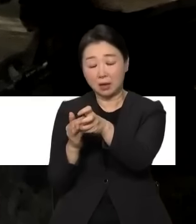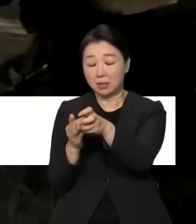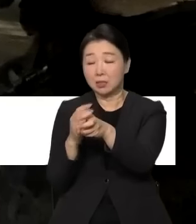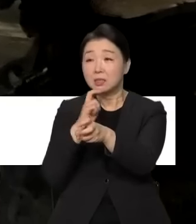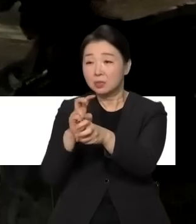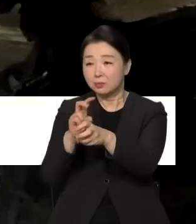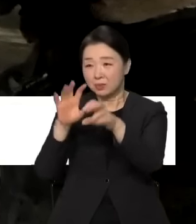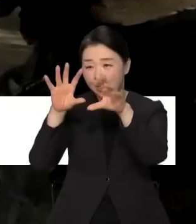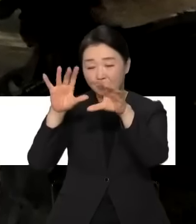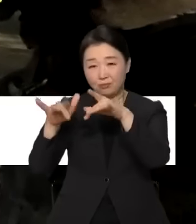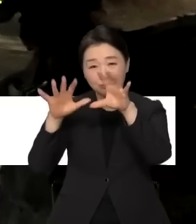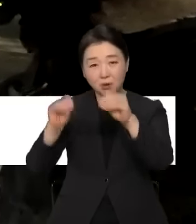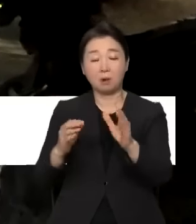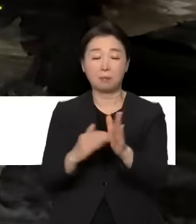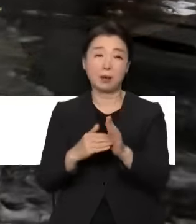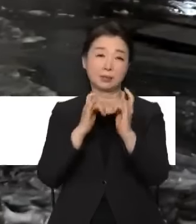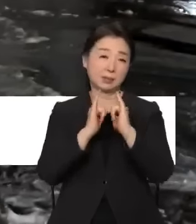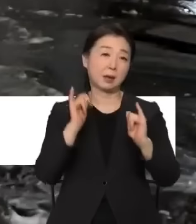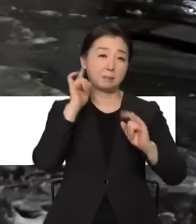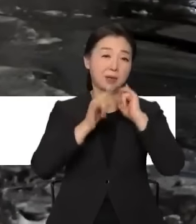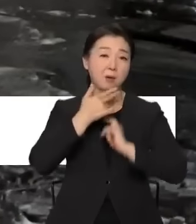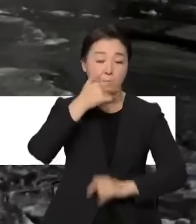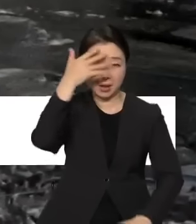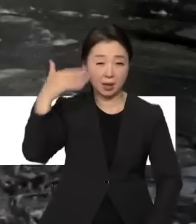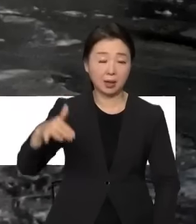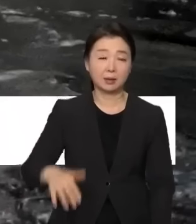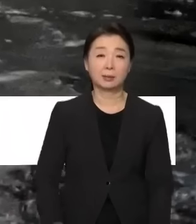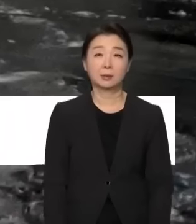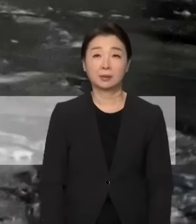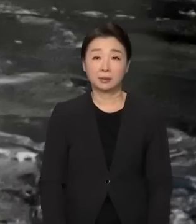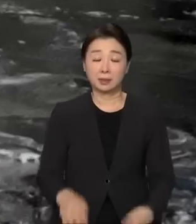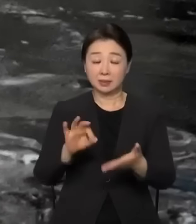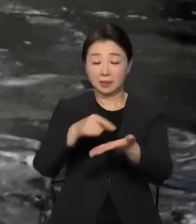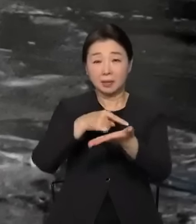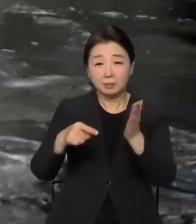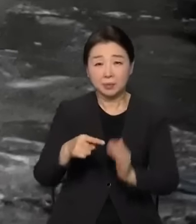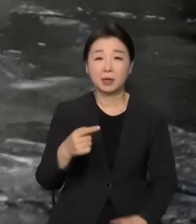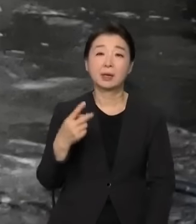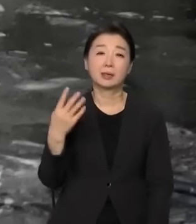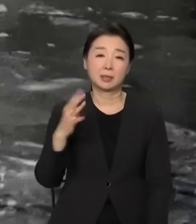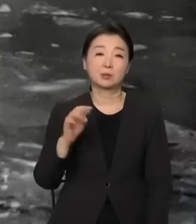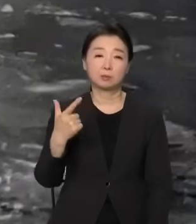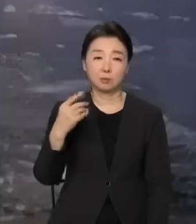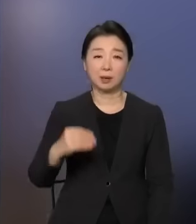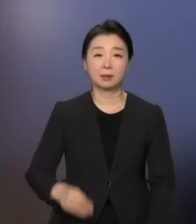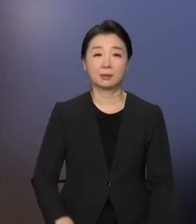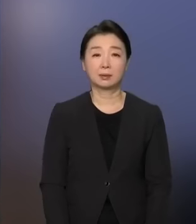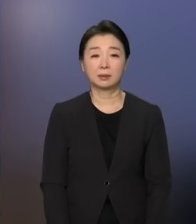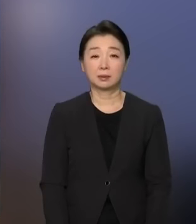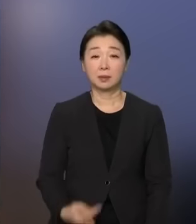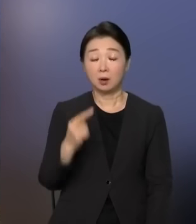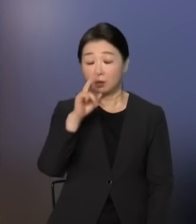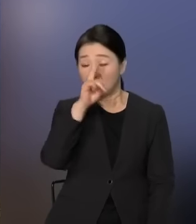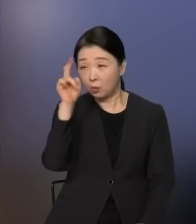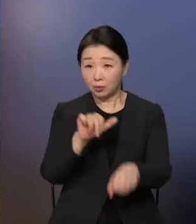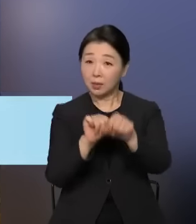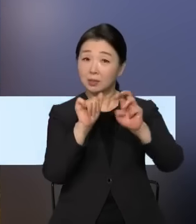꺼졌고 다행히 인명피해는 없었습니다. 소방 추산 4,600만 원가량의 재산 피해가 났습니다. 어제 오후